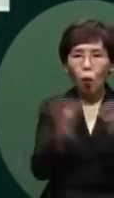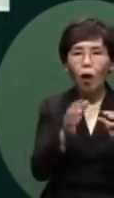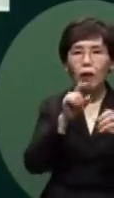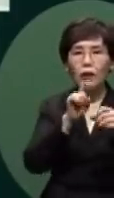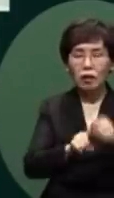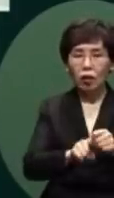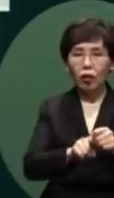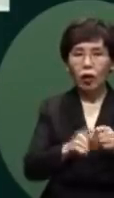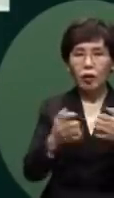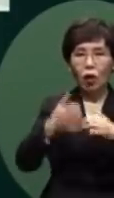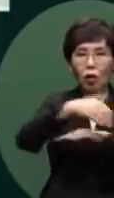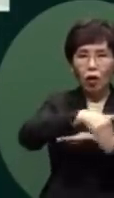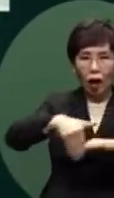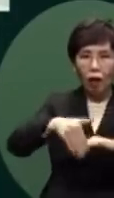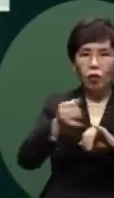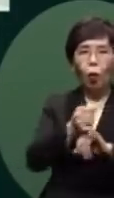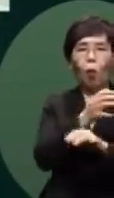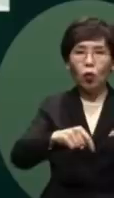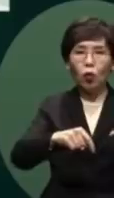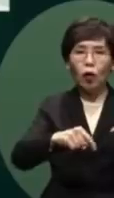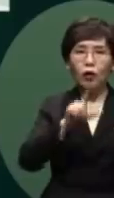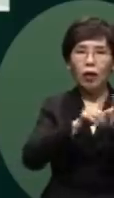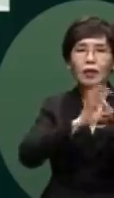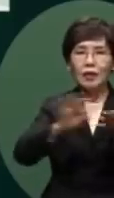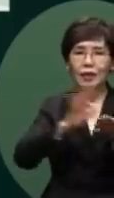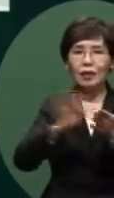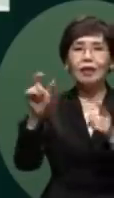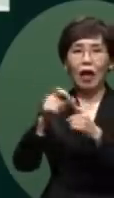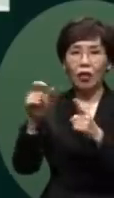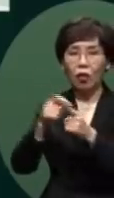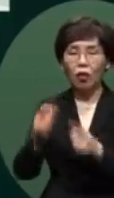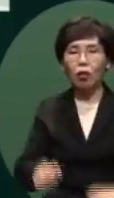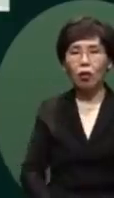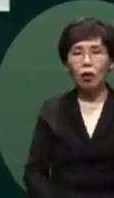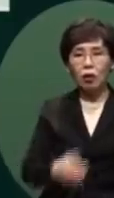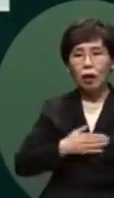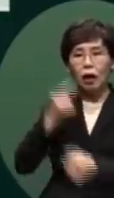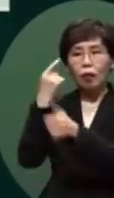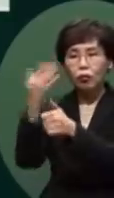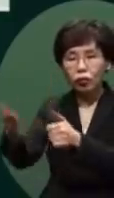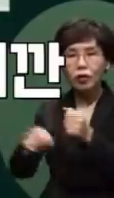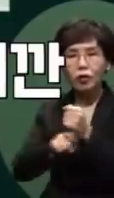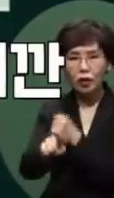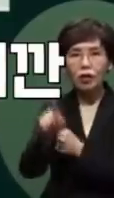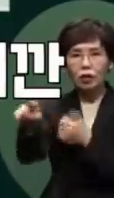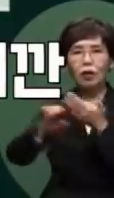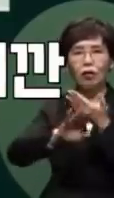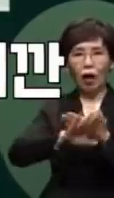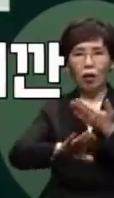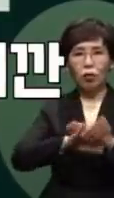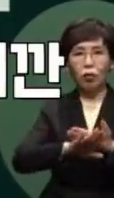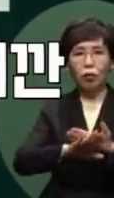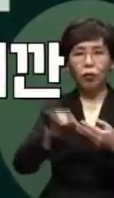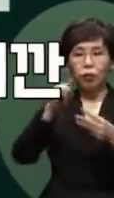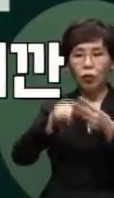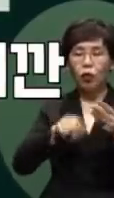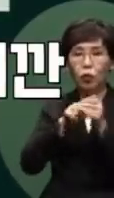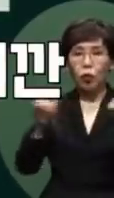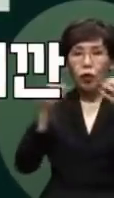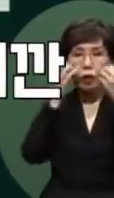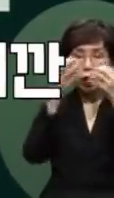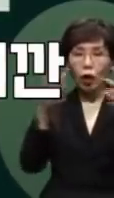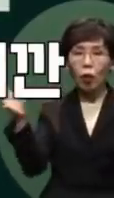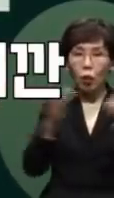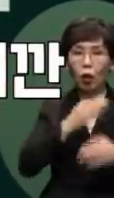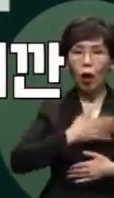포괄적인 전략 동맹이라는 말씀이죠. 아니 제가 물어보는 건 그런 취지가 전혀 아니고 지금 윤 후보께서 새롭게 포괄 안보